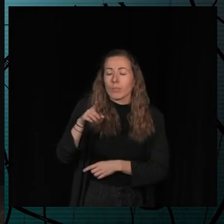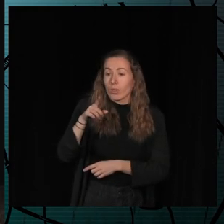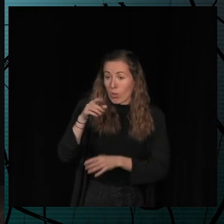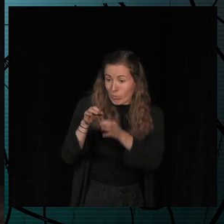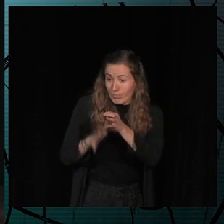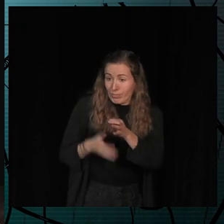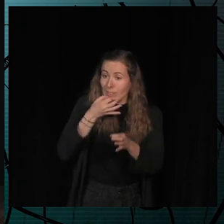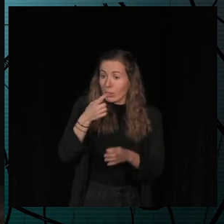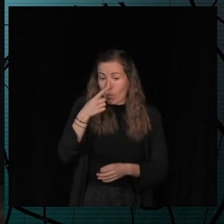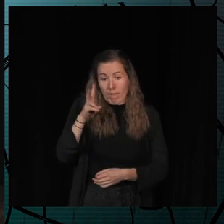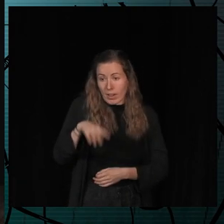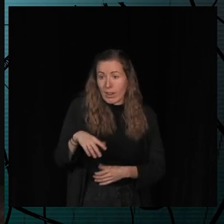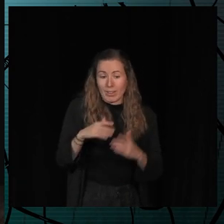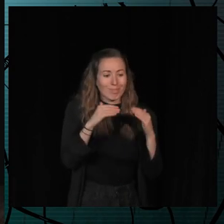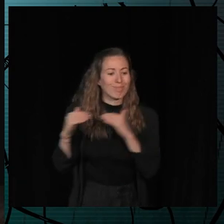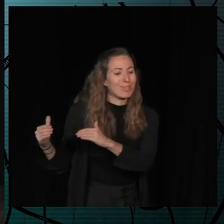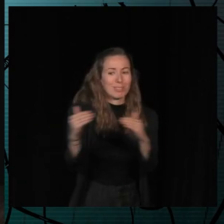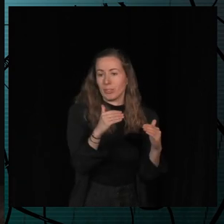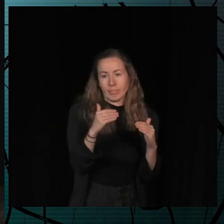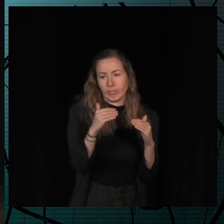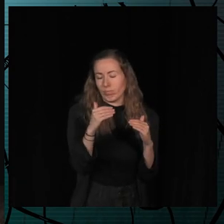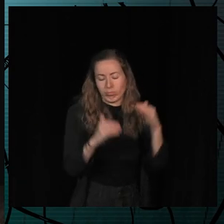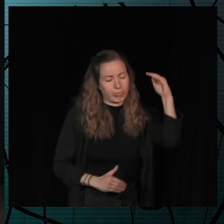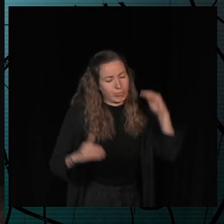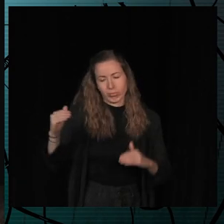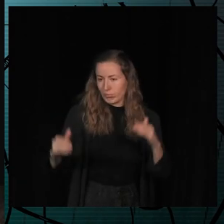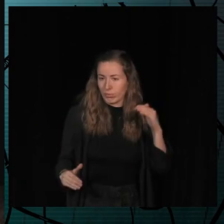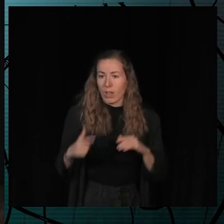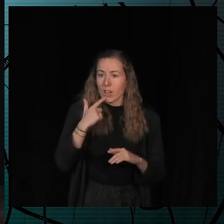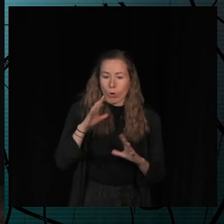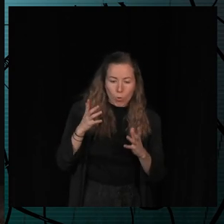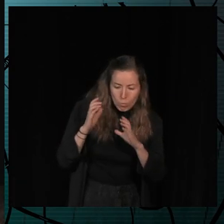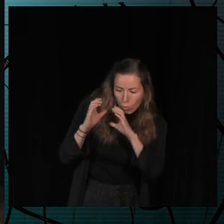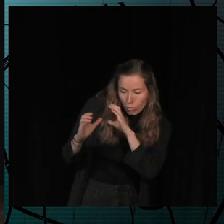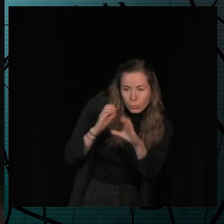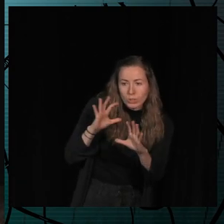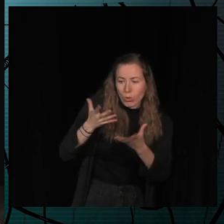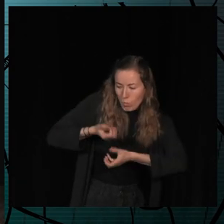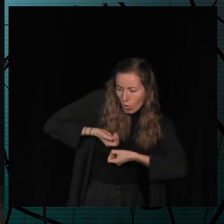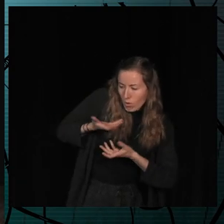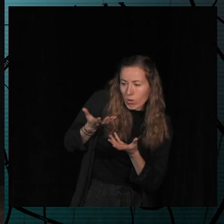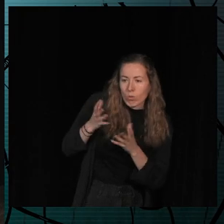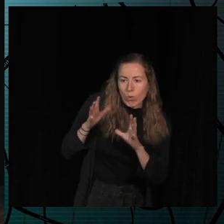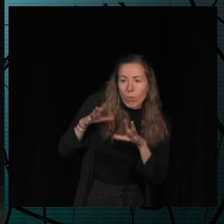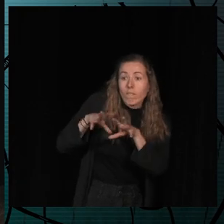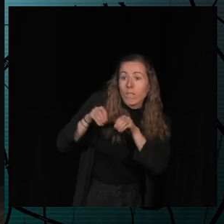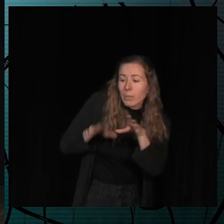y a une injustice terrible le contexte dans lequel on va communiquer d'une manière globale parler don